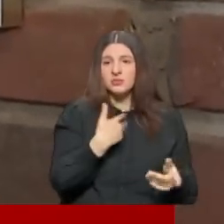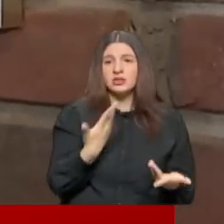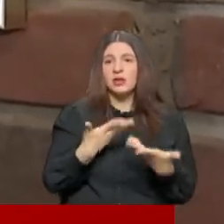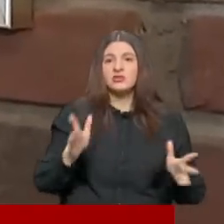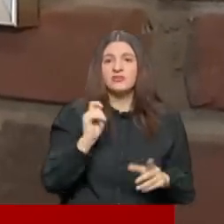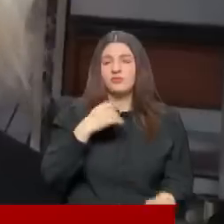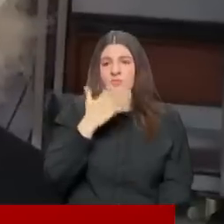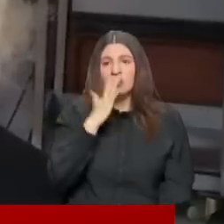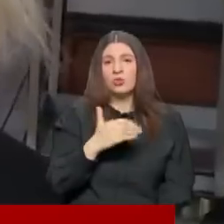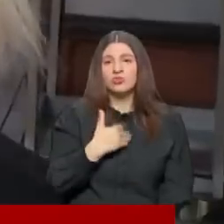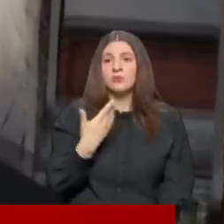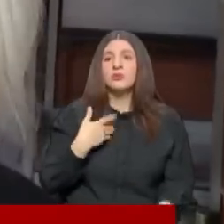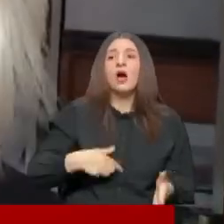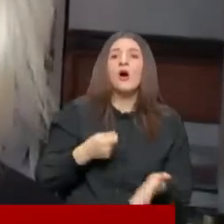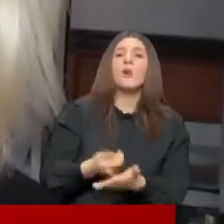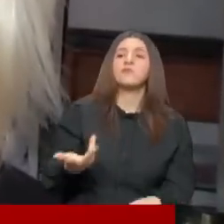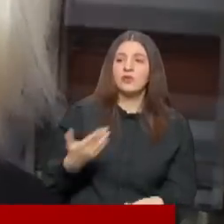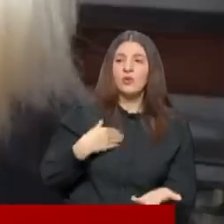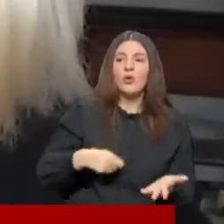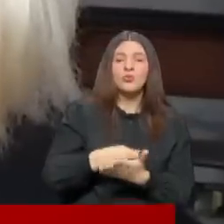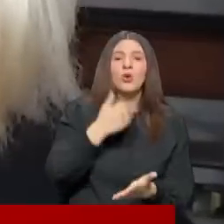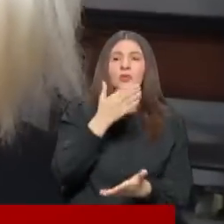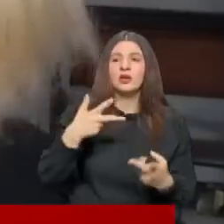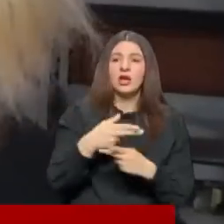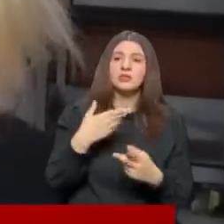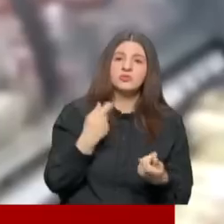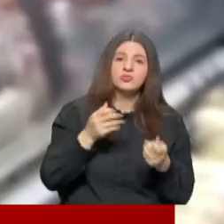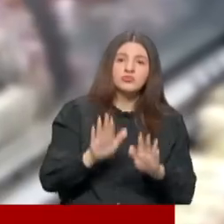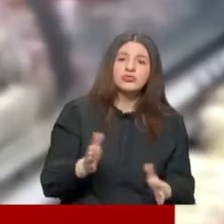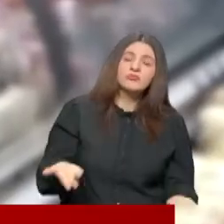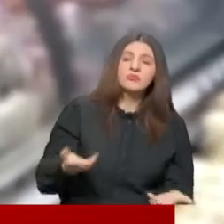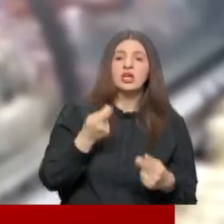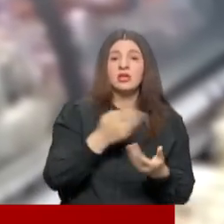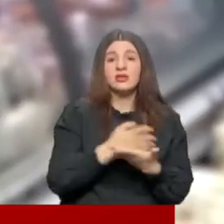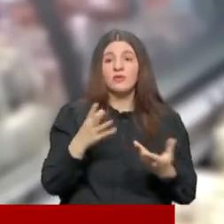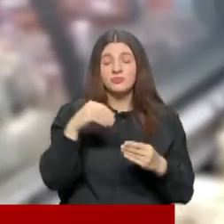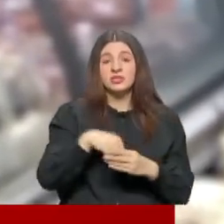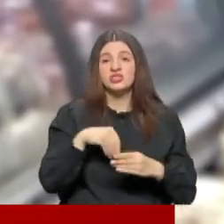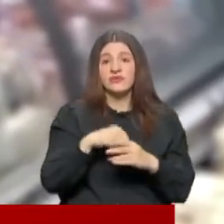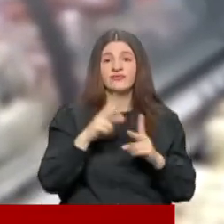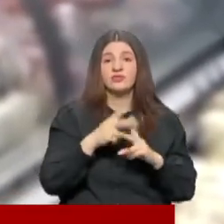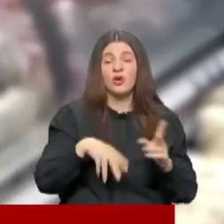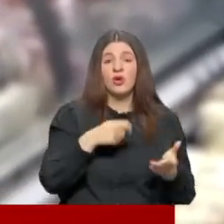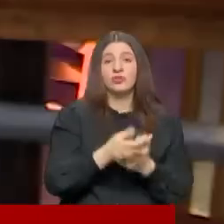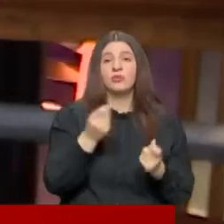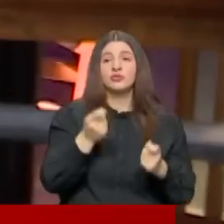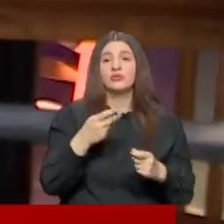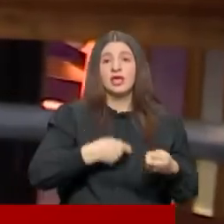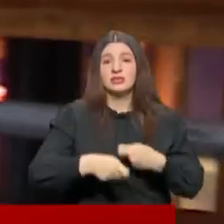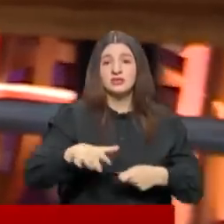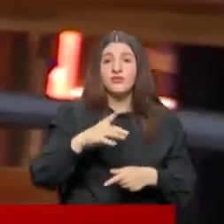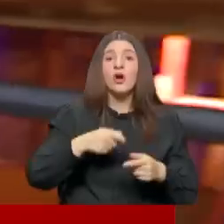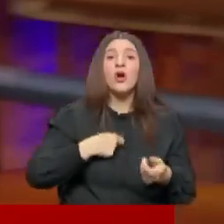iflas edeceğiz onu bekliyoruz. Daha ödemedik, ödeyemedik. Kesilirse işimiz duracak. İşinin devam edebilmesi için faturasını ödemek zorunda